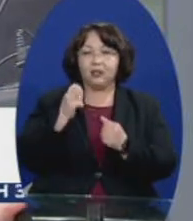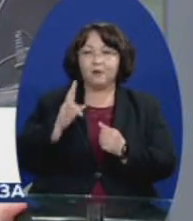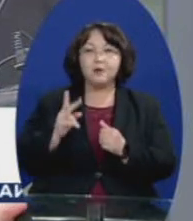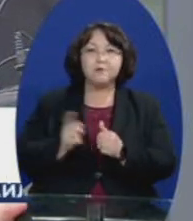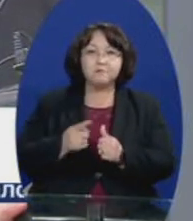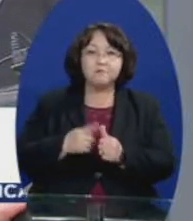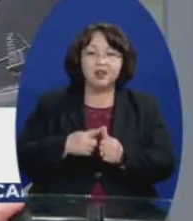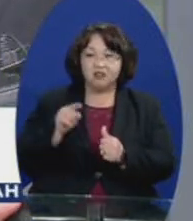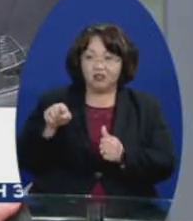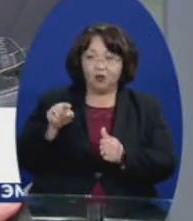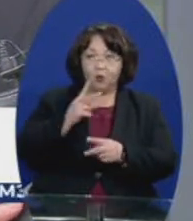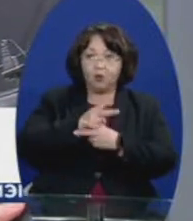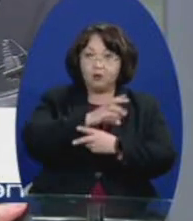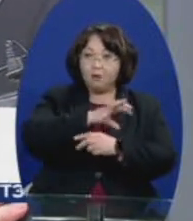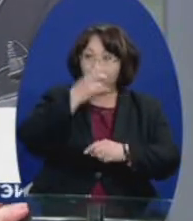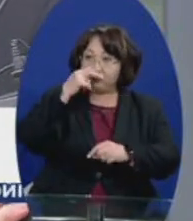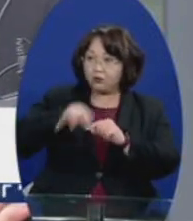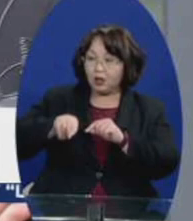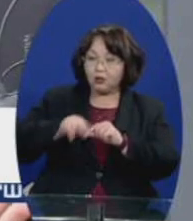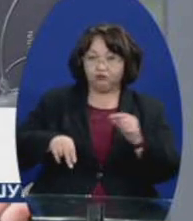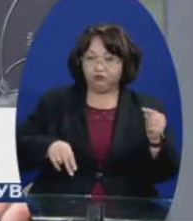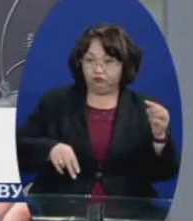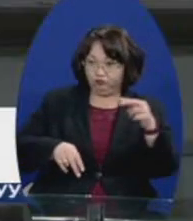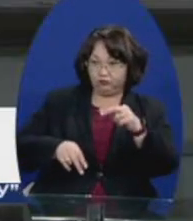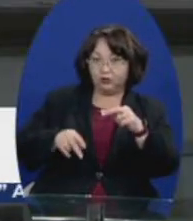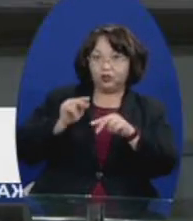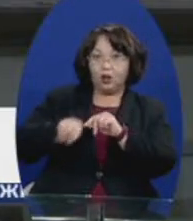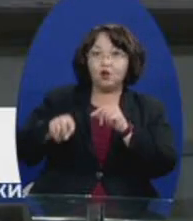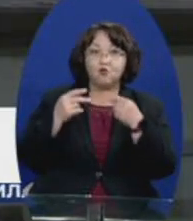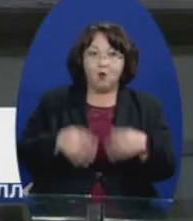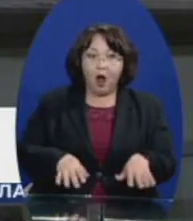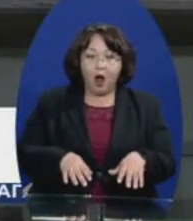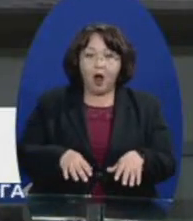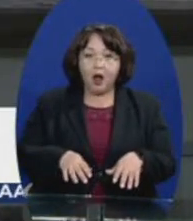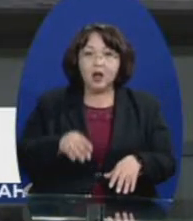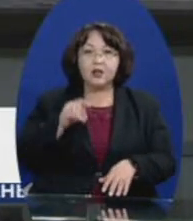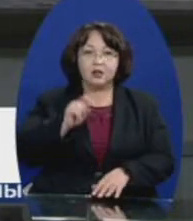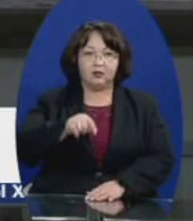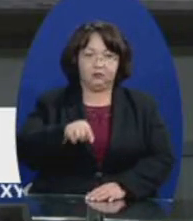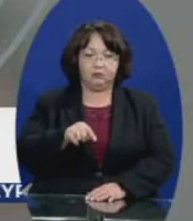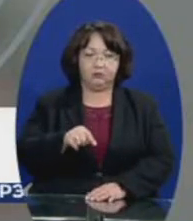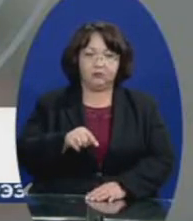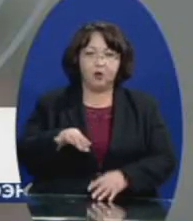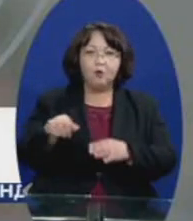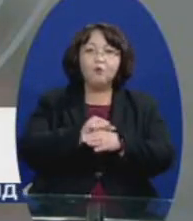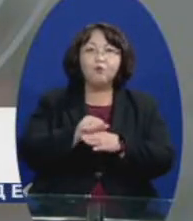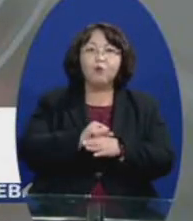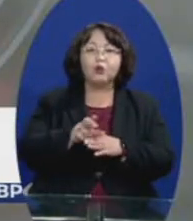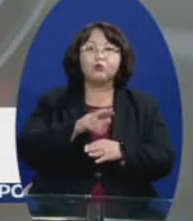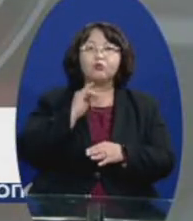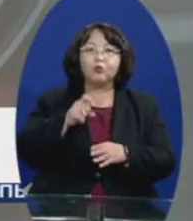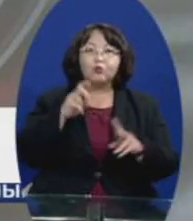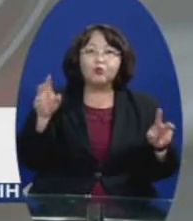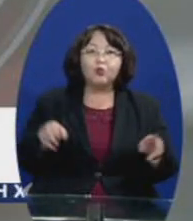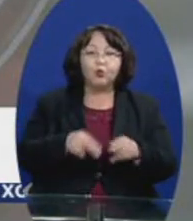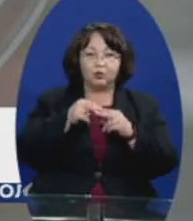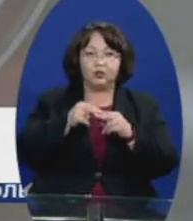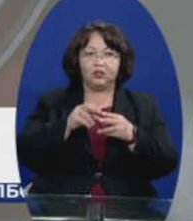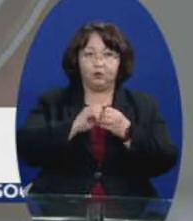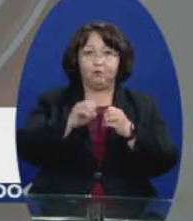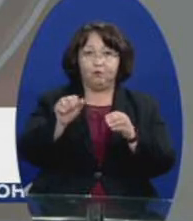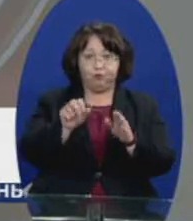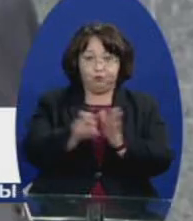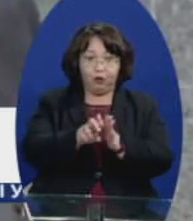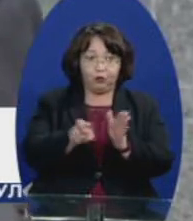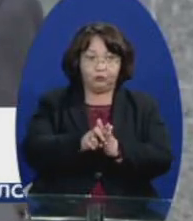хяналтын байгууллаар шалгаж ирсэн үү эсвэл бүх одоо мэдээллүүдийг боловсруулах дүгнэлт хийх юм боломжтой болгоод ирүүлж